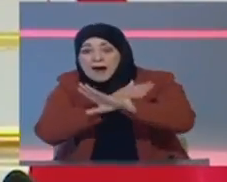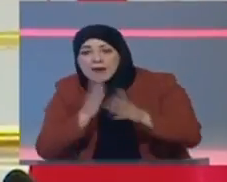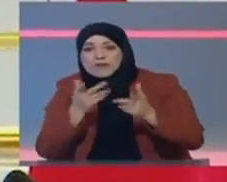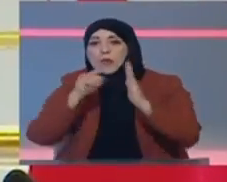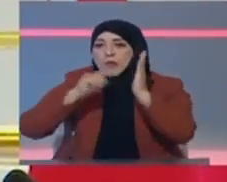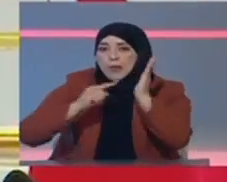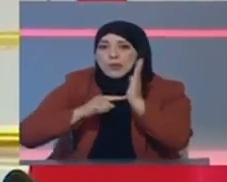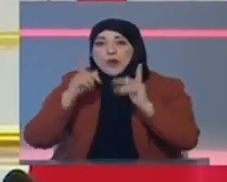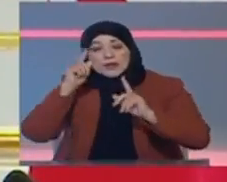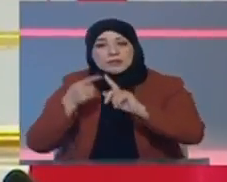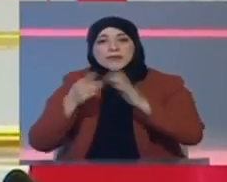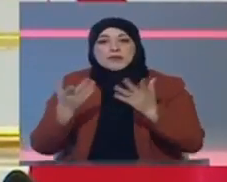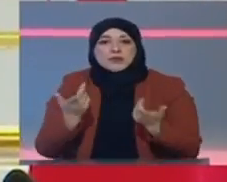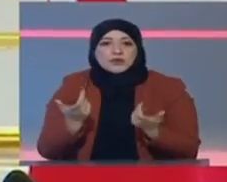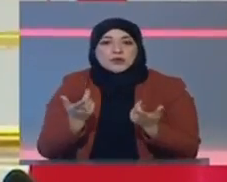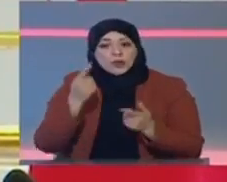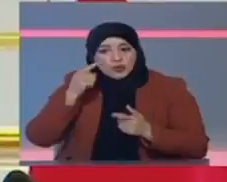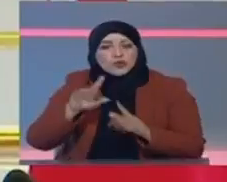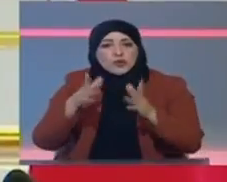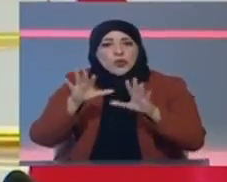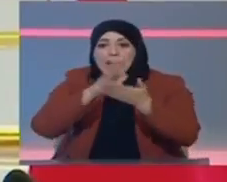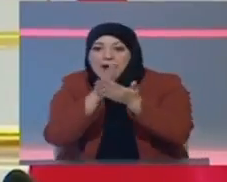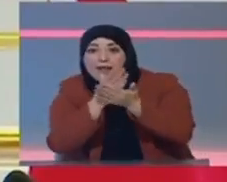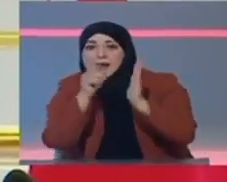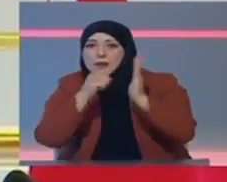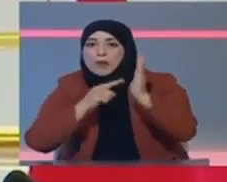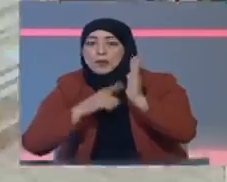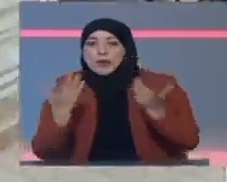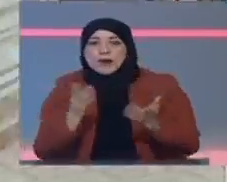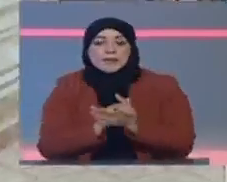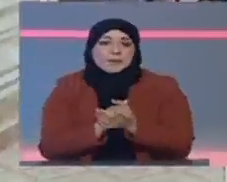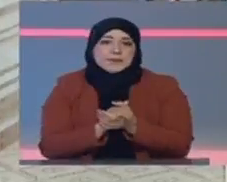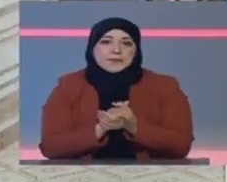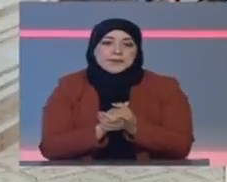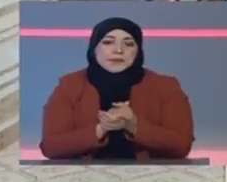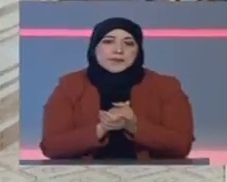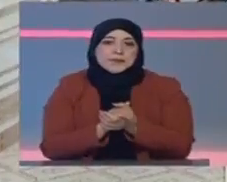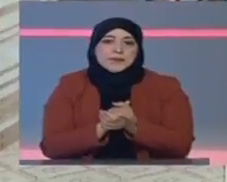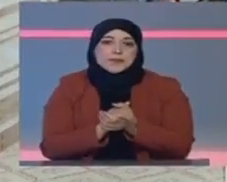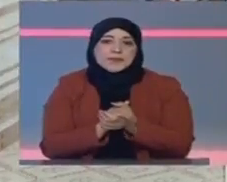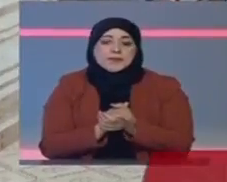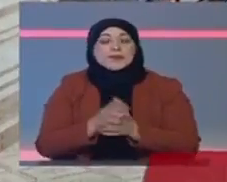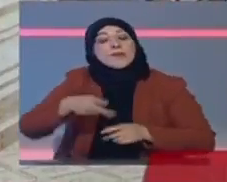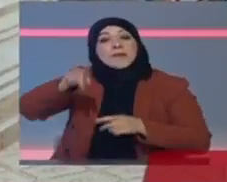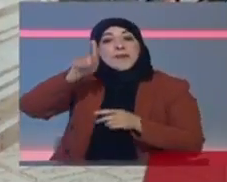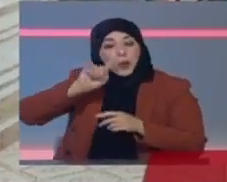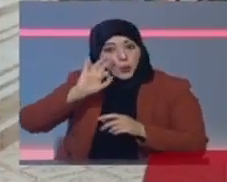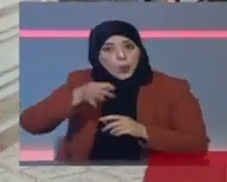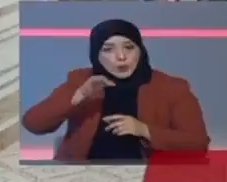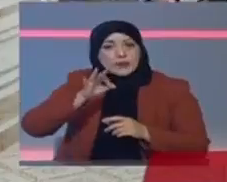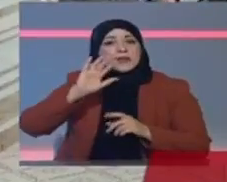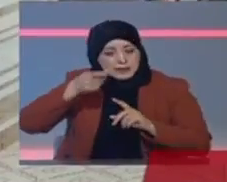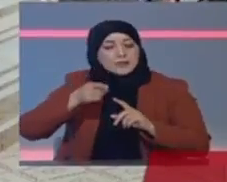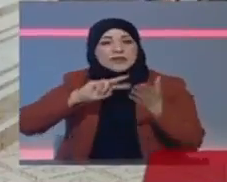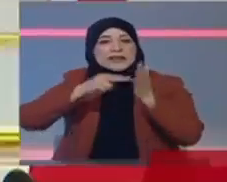النظر فيما يجب اتخاذه من اجراءات لابد من مراجعه